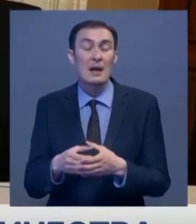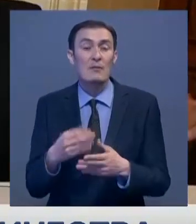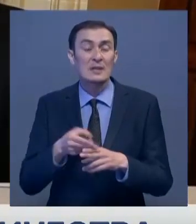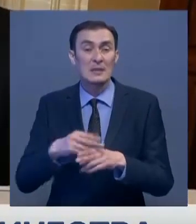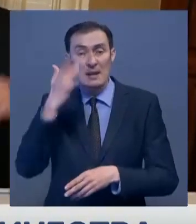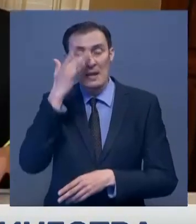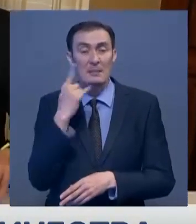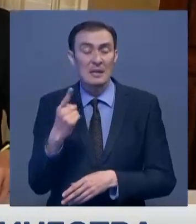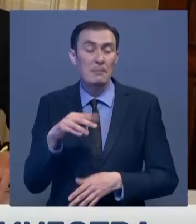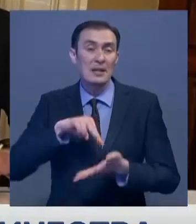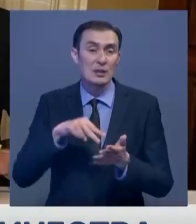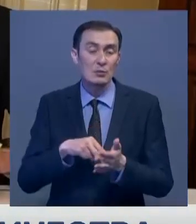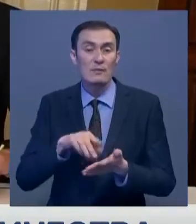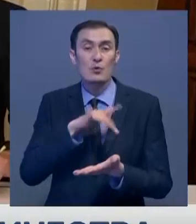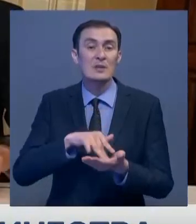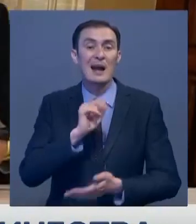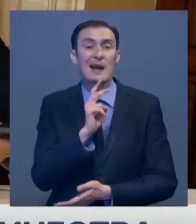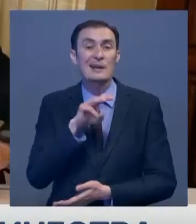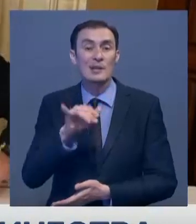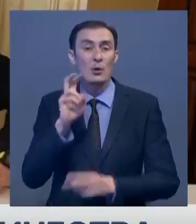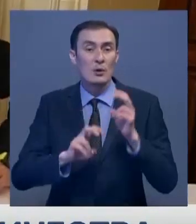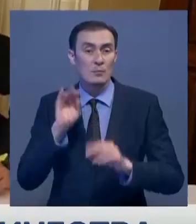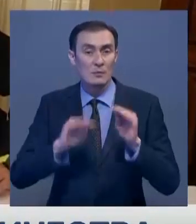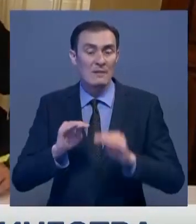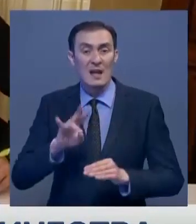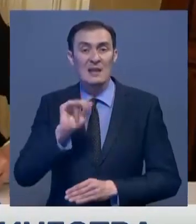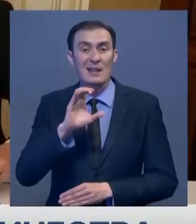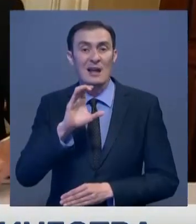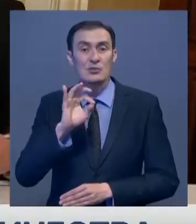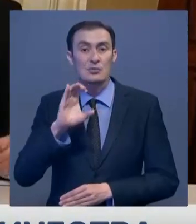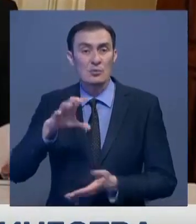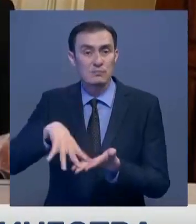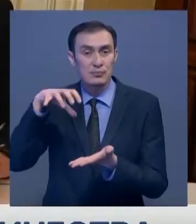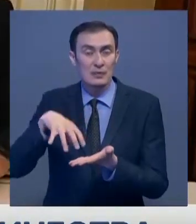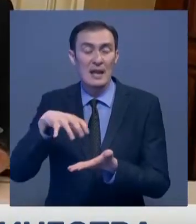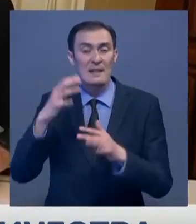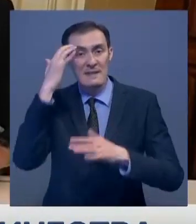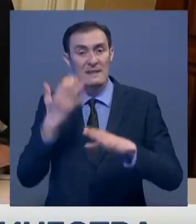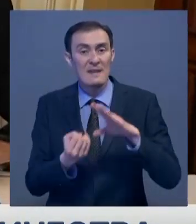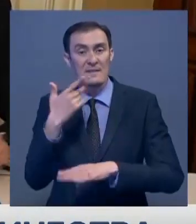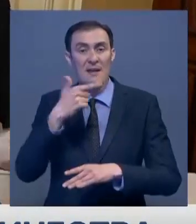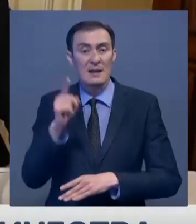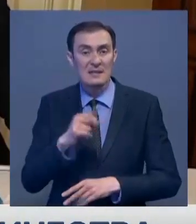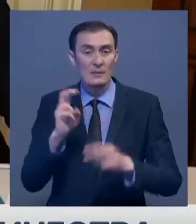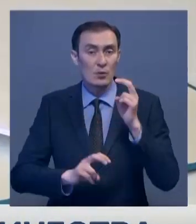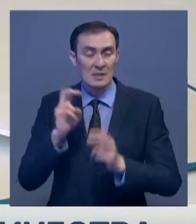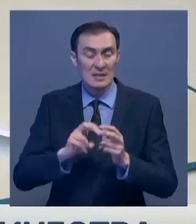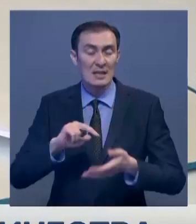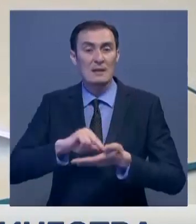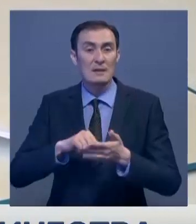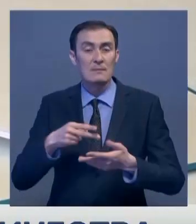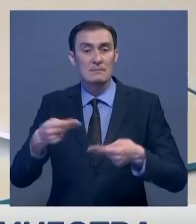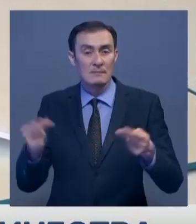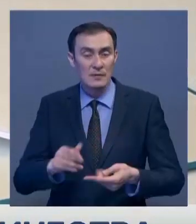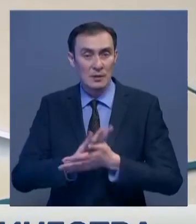Этим летом планирует запустить в Актау производство по сборке насосов для нефтегазовой отрасли. И вот инвестор подписывает намерение вложить